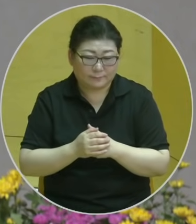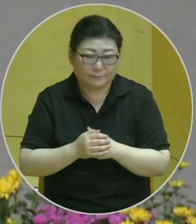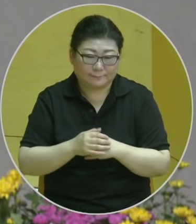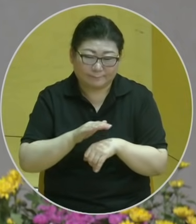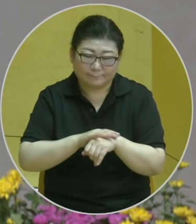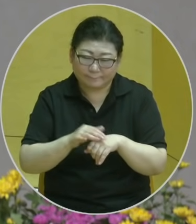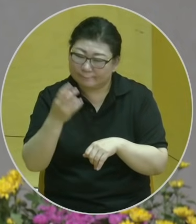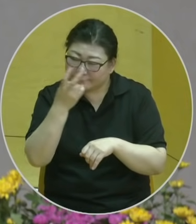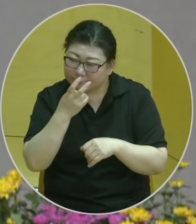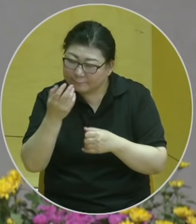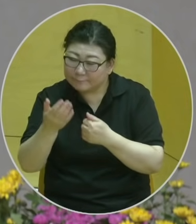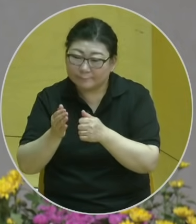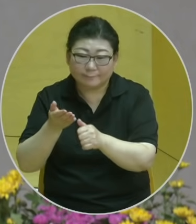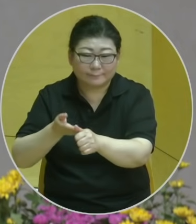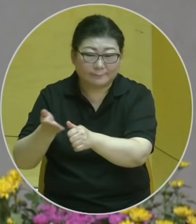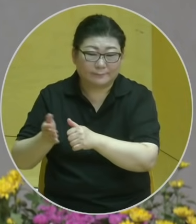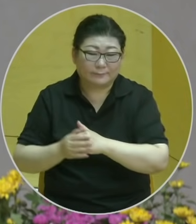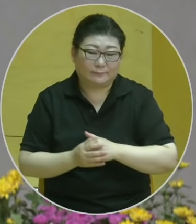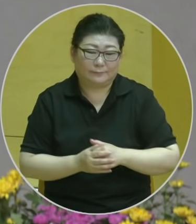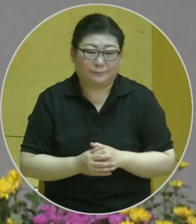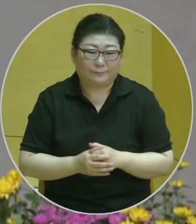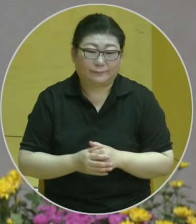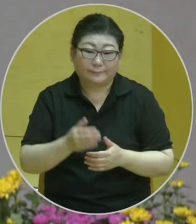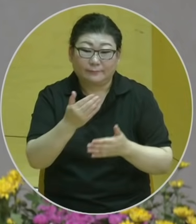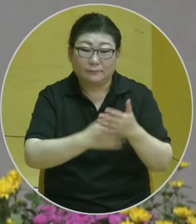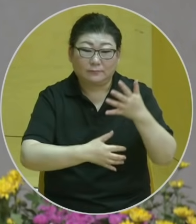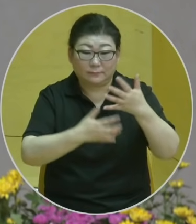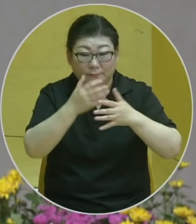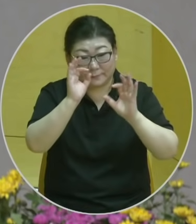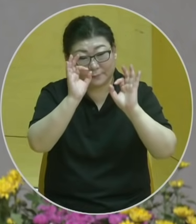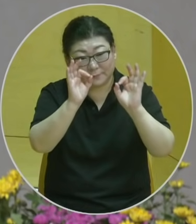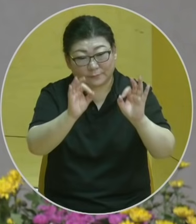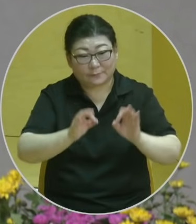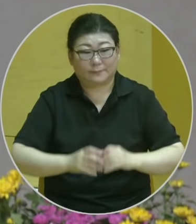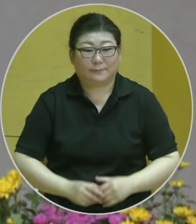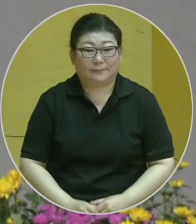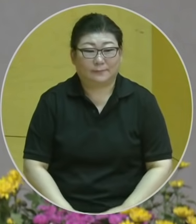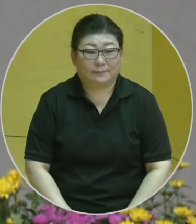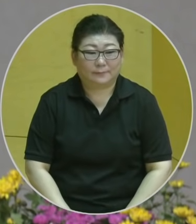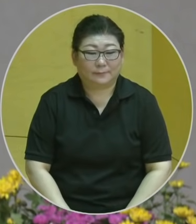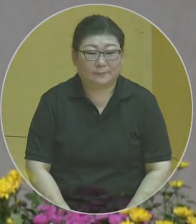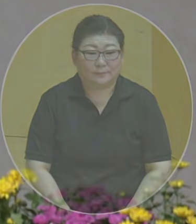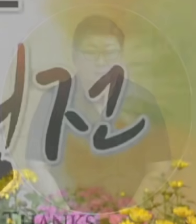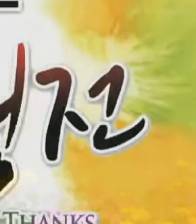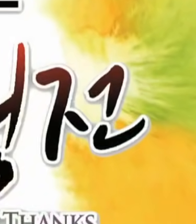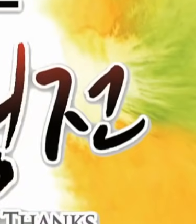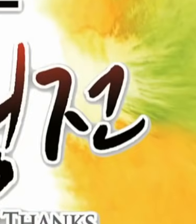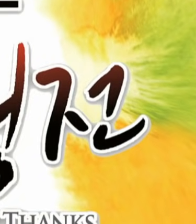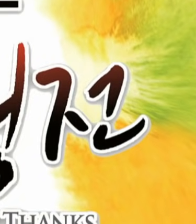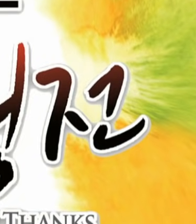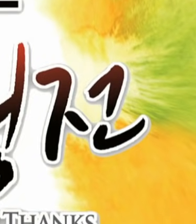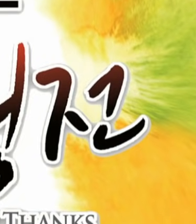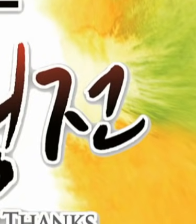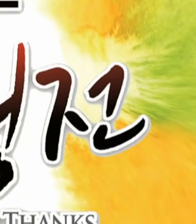잘 배려해 주시면 고맙겠습니다. 우리 나머지 광고는 교회 영상으로 계속 함께 나누겠습니다.